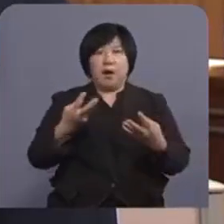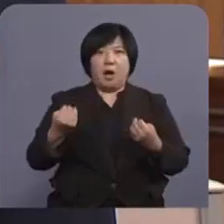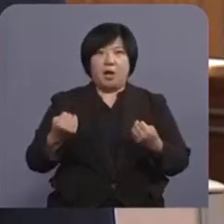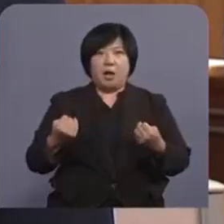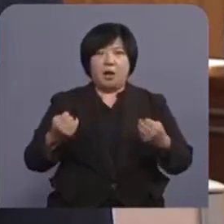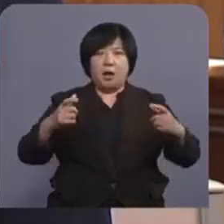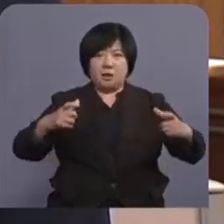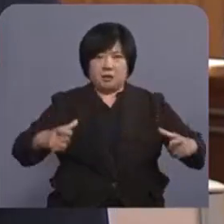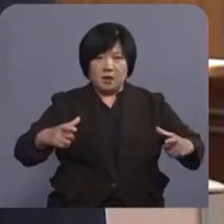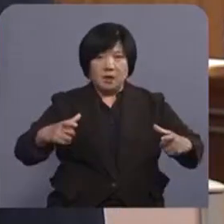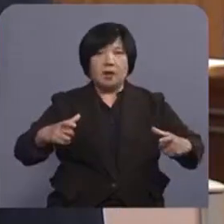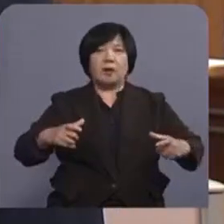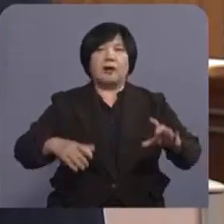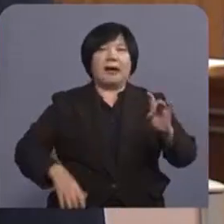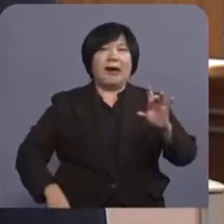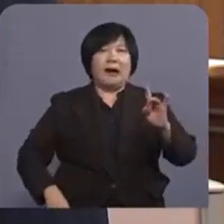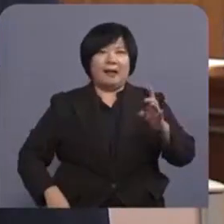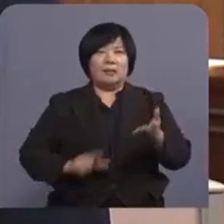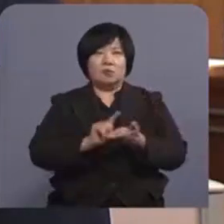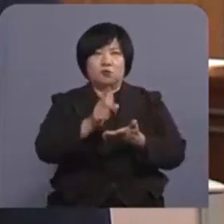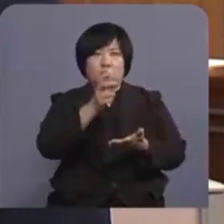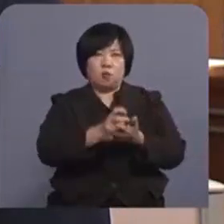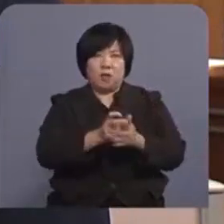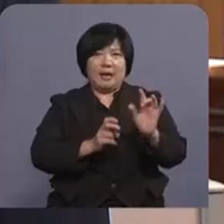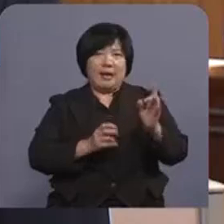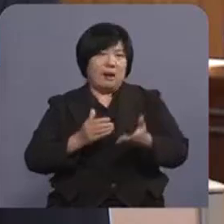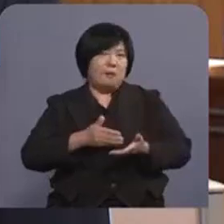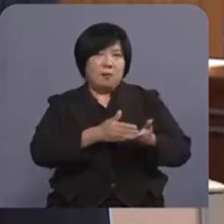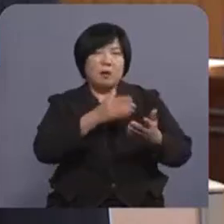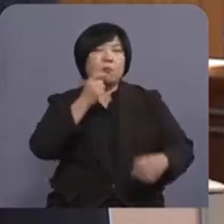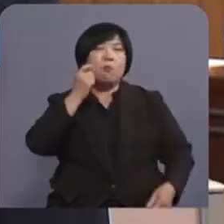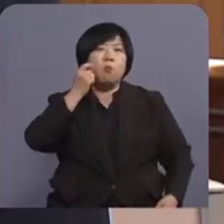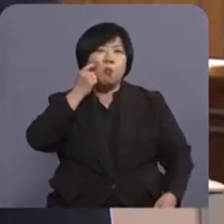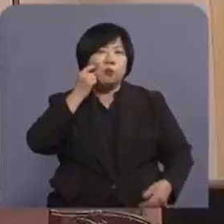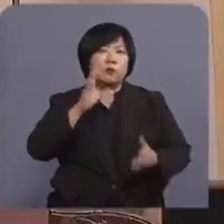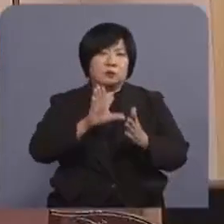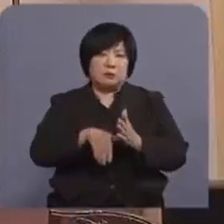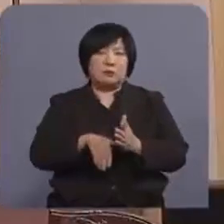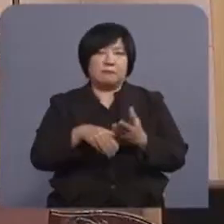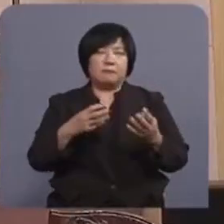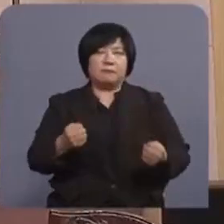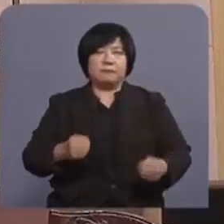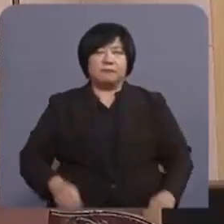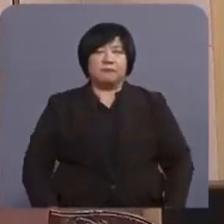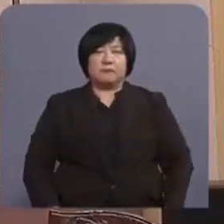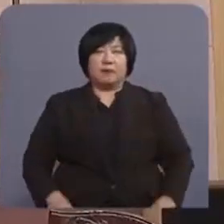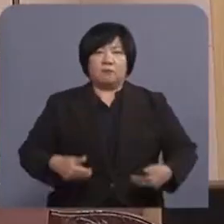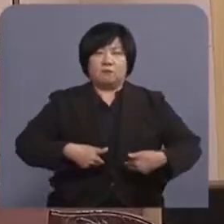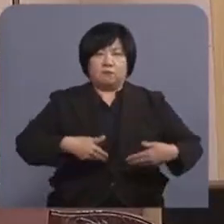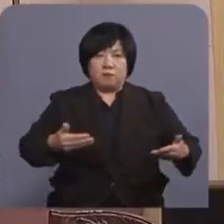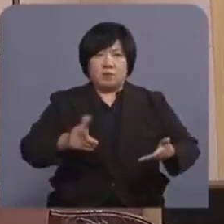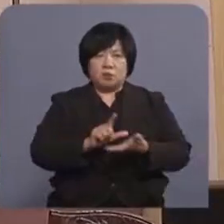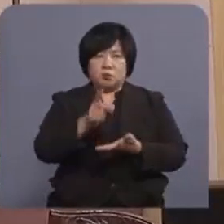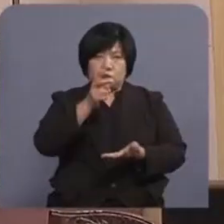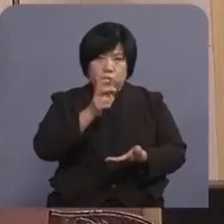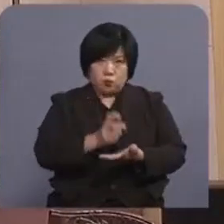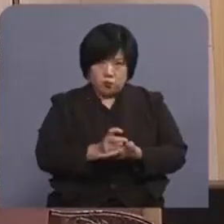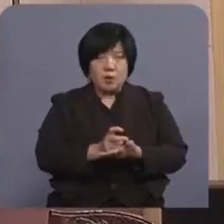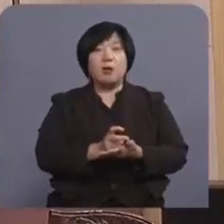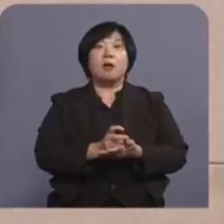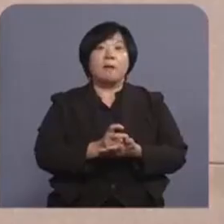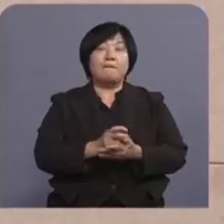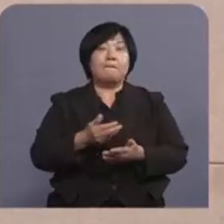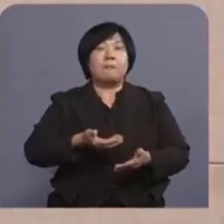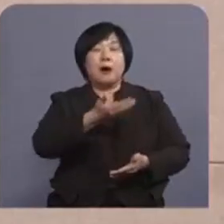그렇다 보면 한해 기당 조례가 한 건씩 발휘할 수 없는 상황이 분명히 생깁니다 불필요한 조례 발리는 분명 억제해야